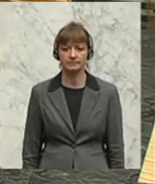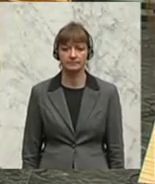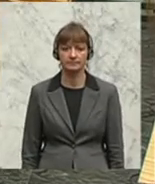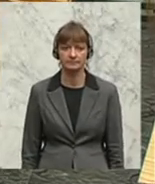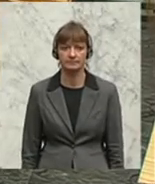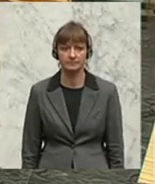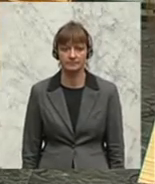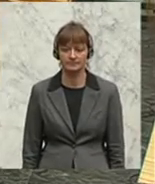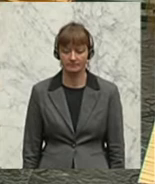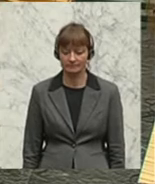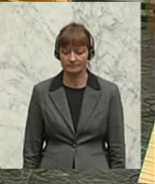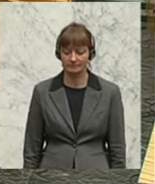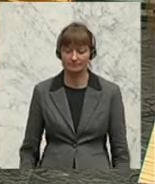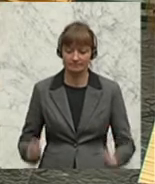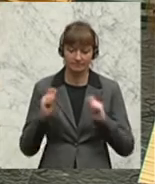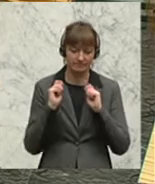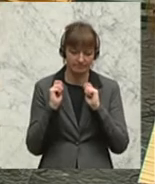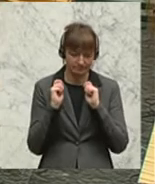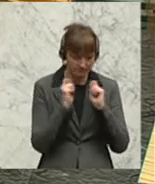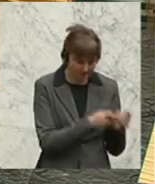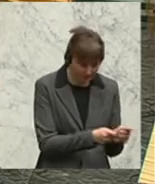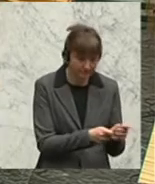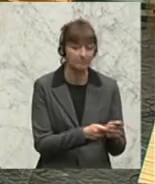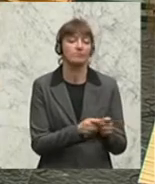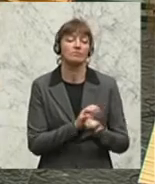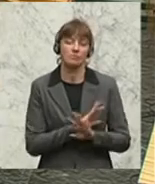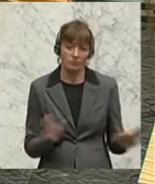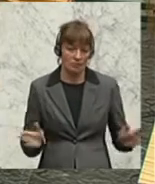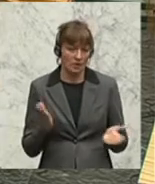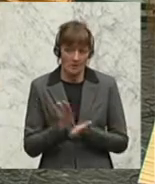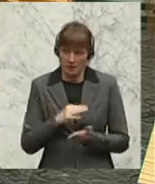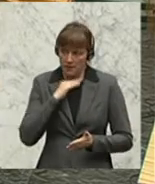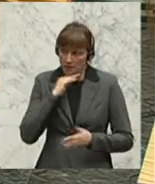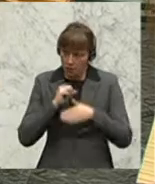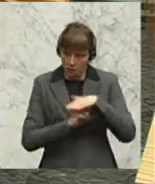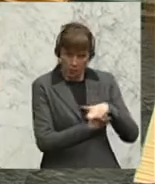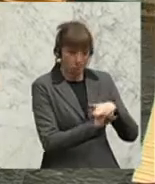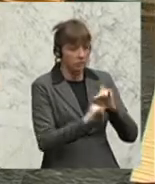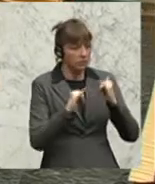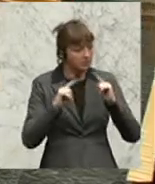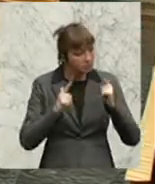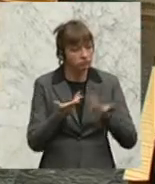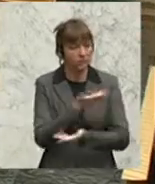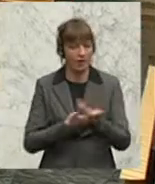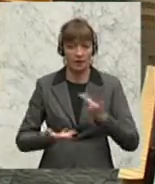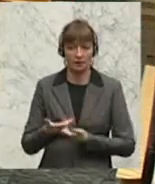Die Verordnung sei gut, da mehr Medikamentensicherheit gegeben sei, sagt Wolfgang Spandiot vom BZÖ und Elisabeth Kaufmann-Bruckberg.